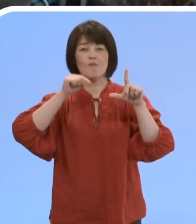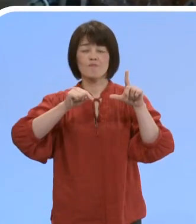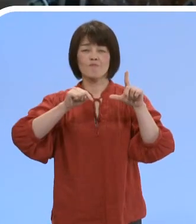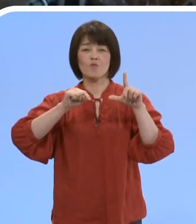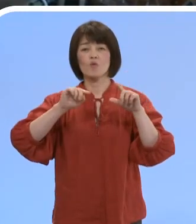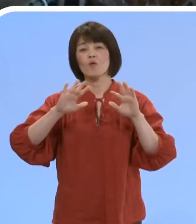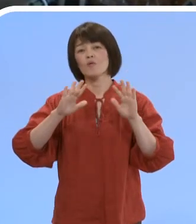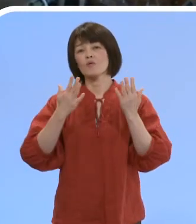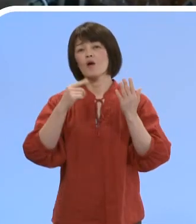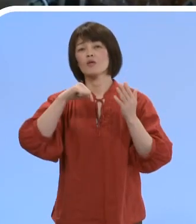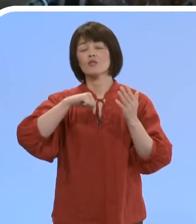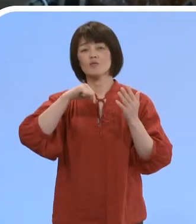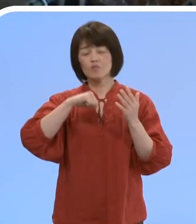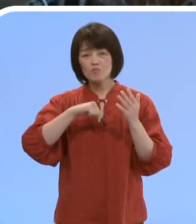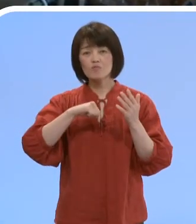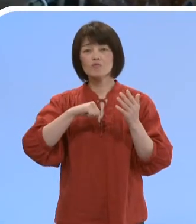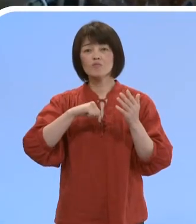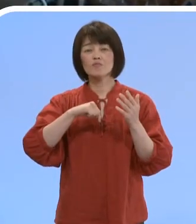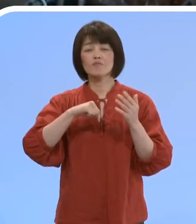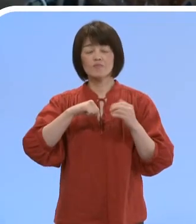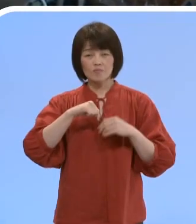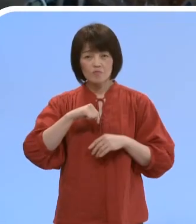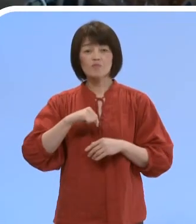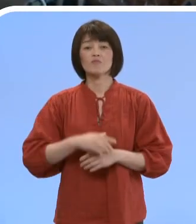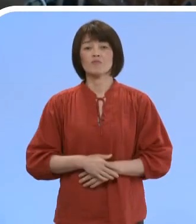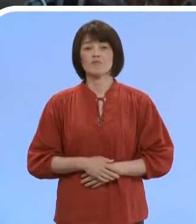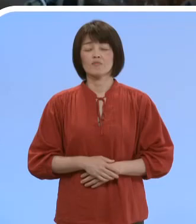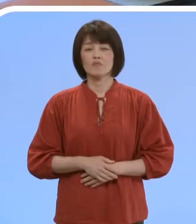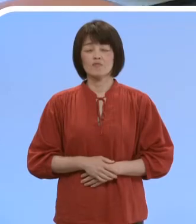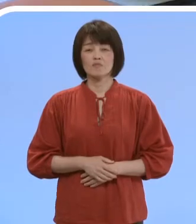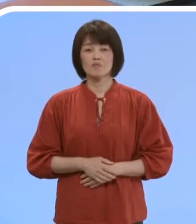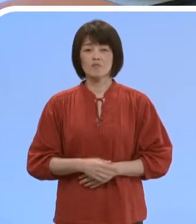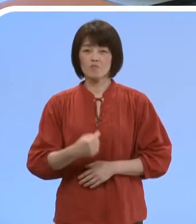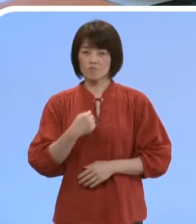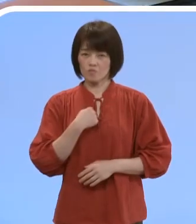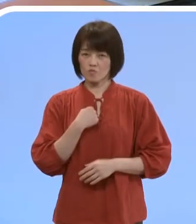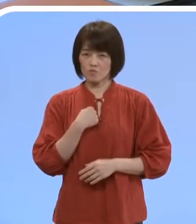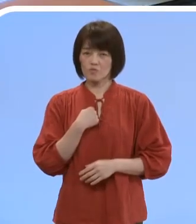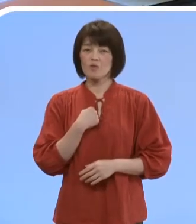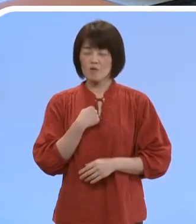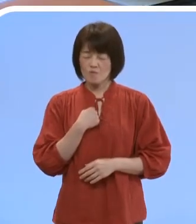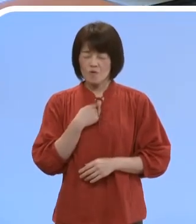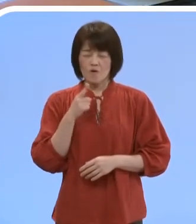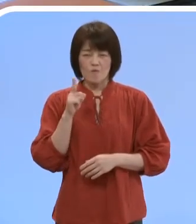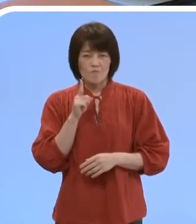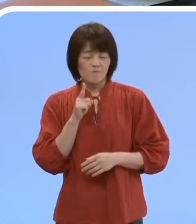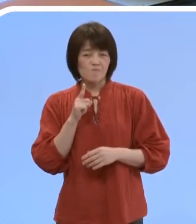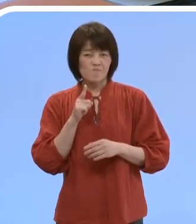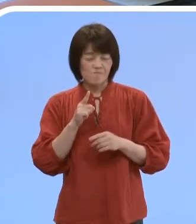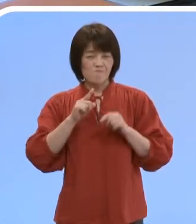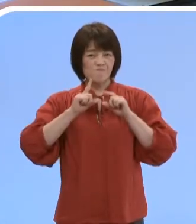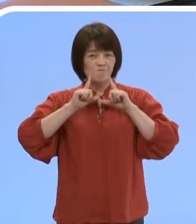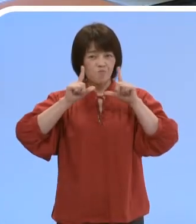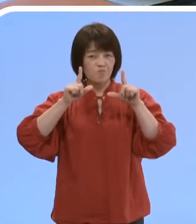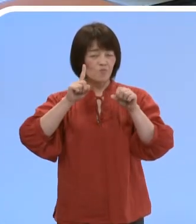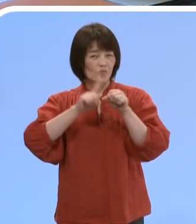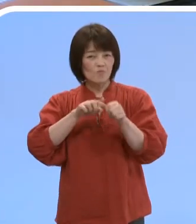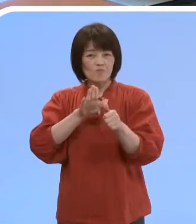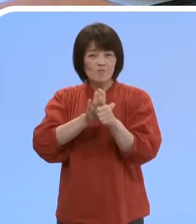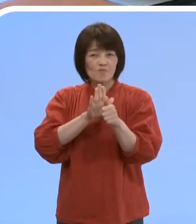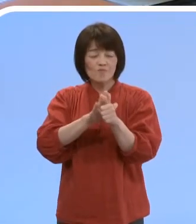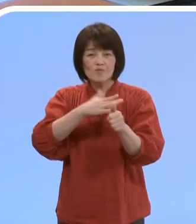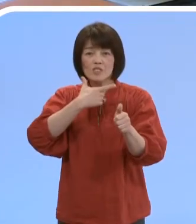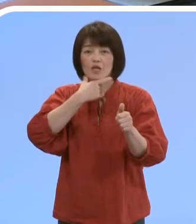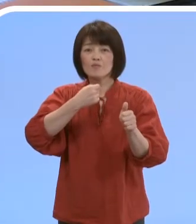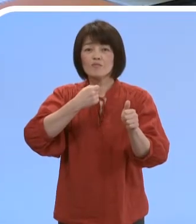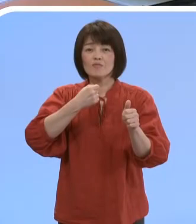って全然されてない街だったんですよ、あの全体に。でやっぱりなんかそれを自分で何とかしなくてはならない